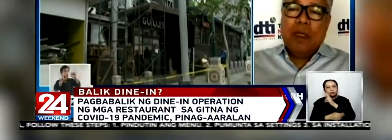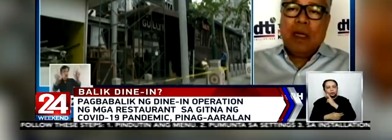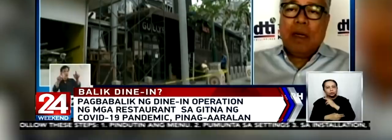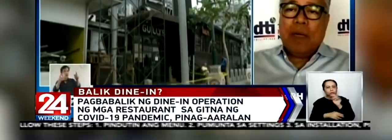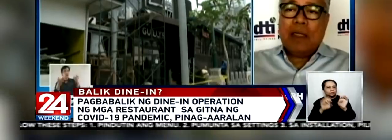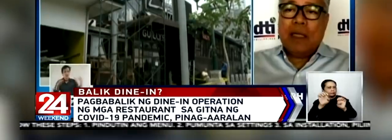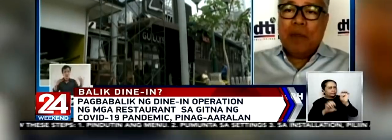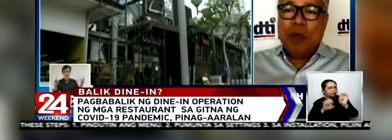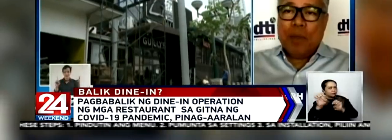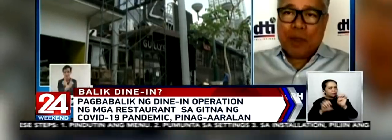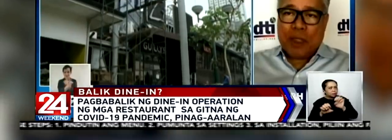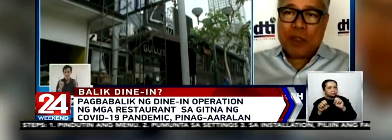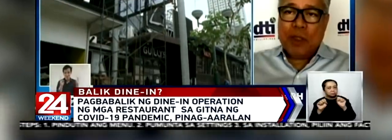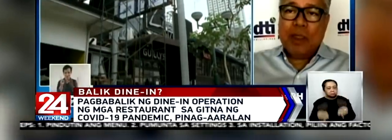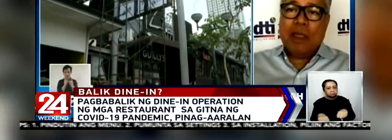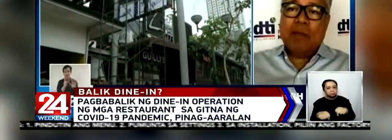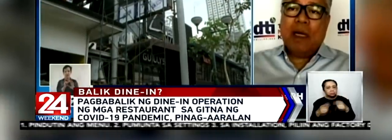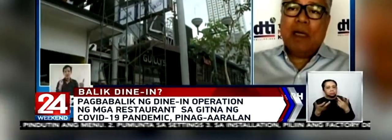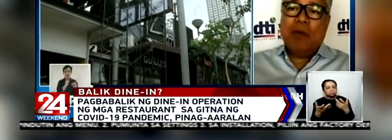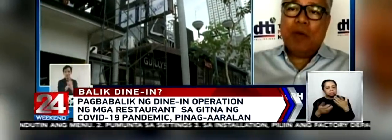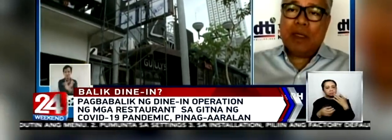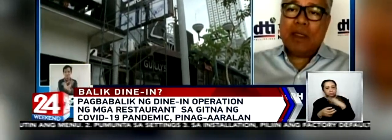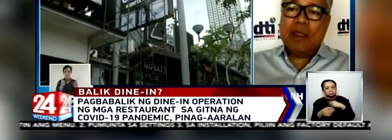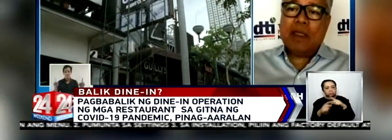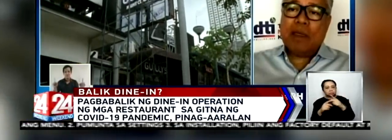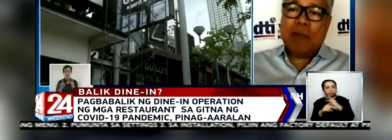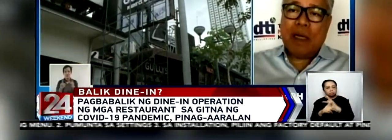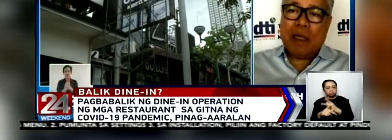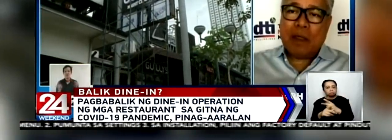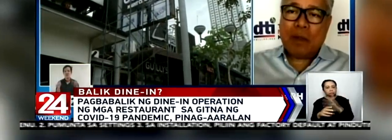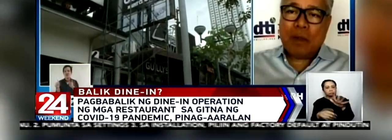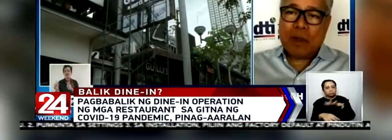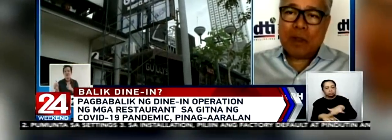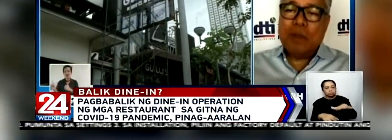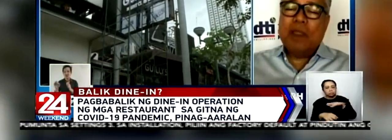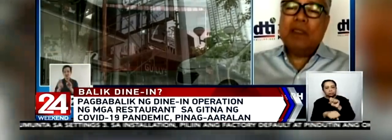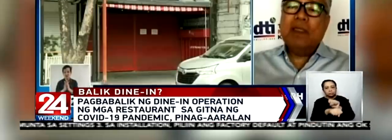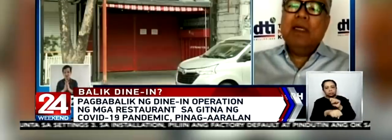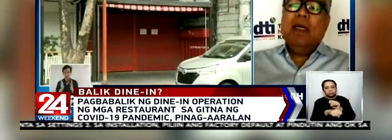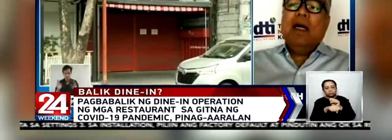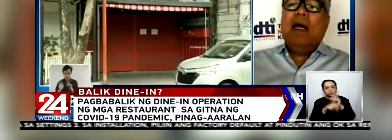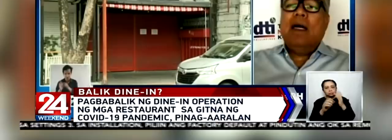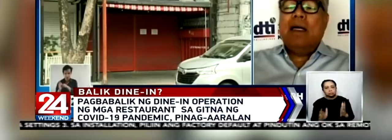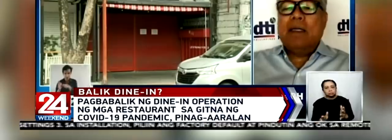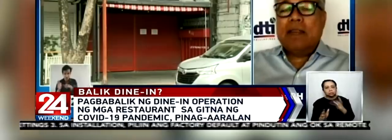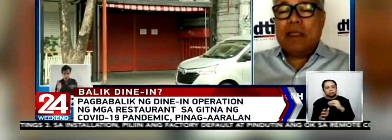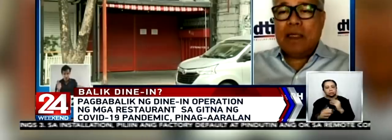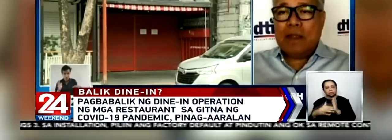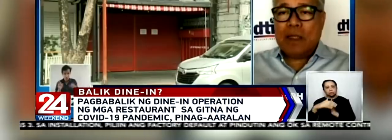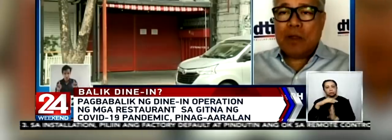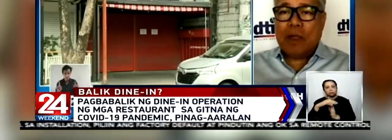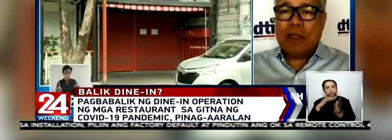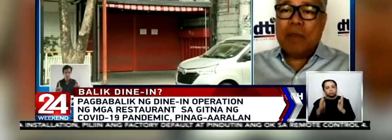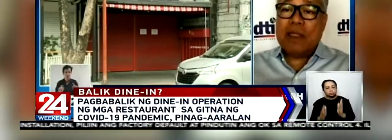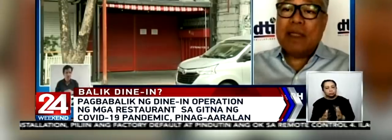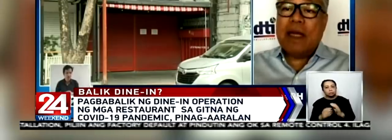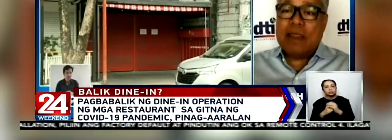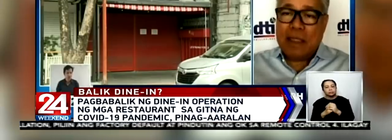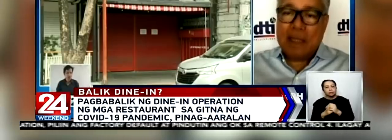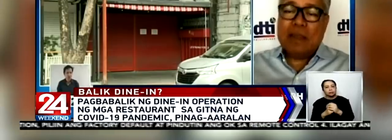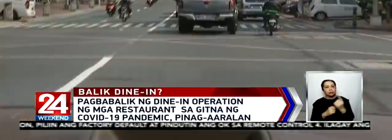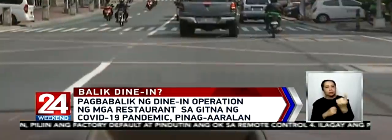kung maganda na po ang proteksyon ng mga workers at mga customers sa isang restaurant